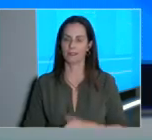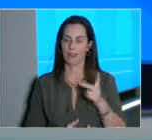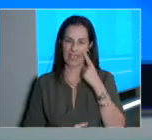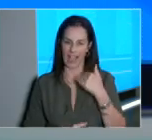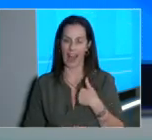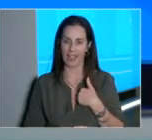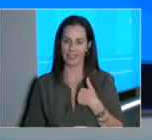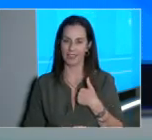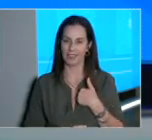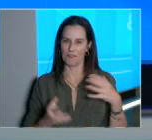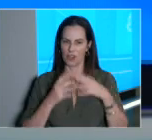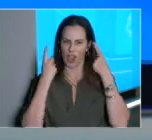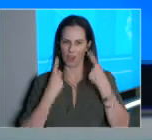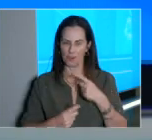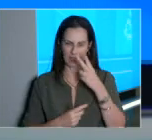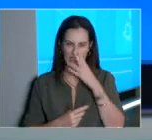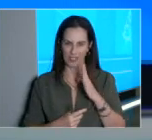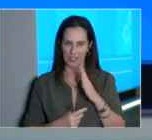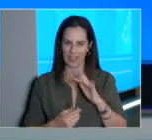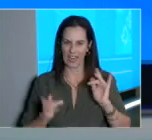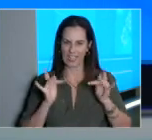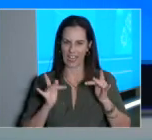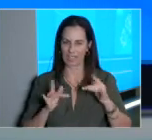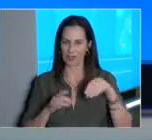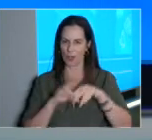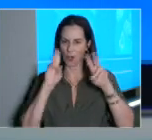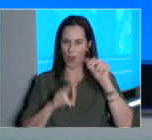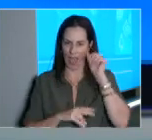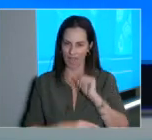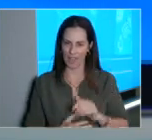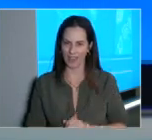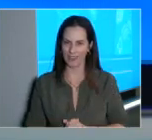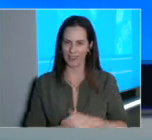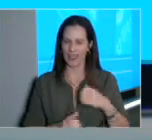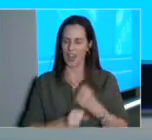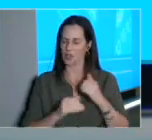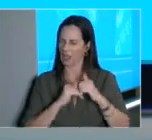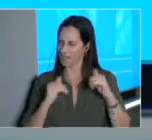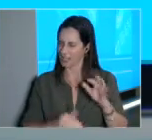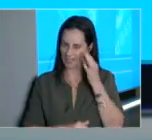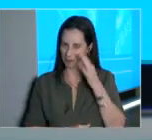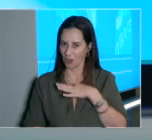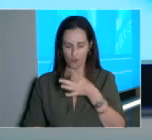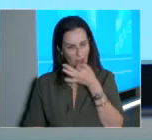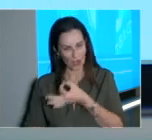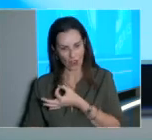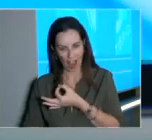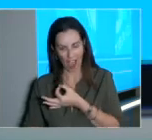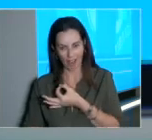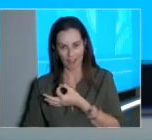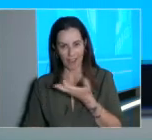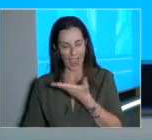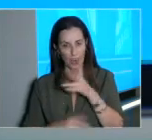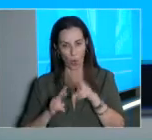רושם שהמפלגות החרדיות מנסות לסכסך בתוך כחול לבן ולעשות הפרדה. אם שמת לב, שאלת שאלה